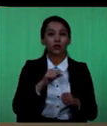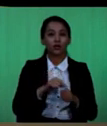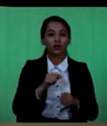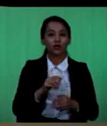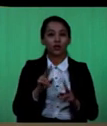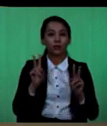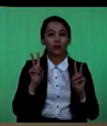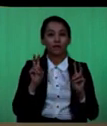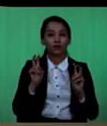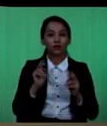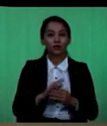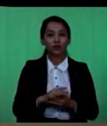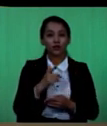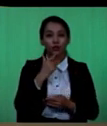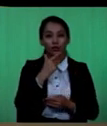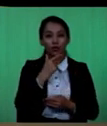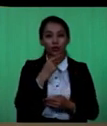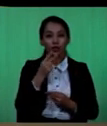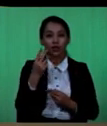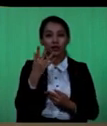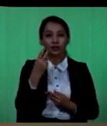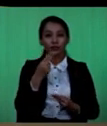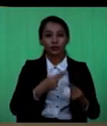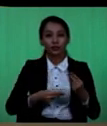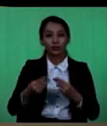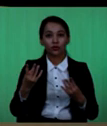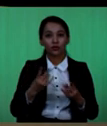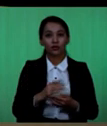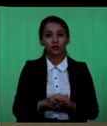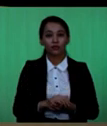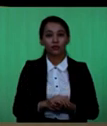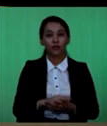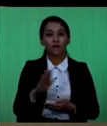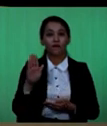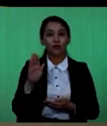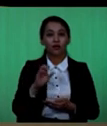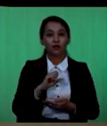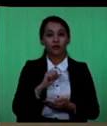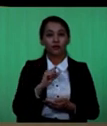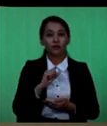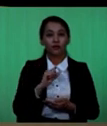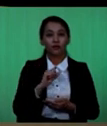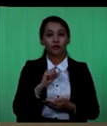ta'siri mavzusida chiroyli rasm chizishingiz kerak. Bundan tashqari